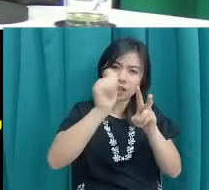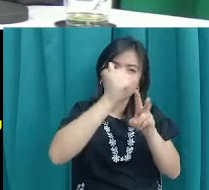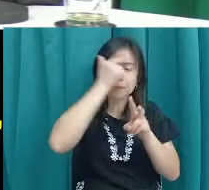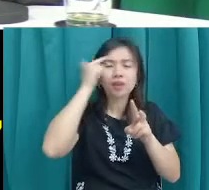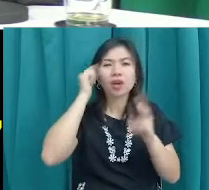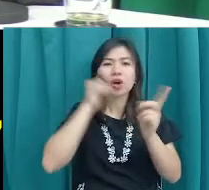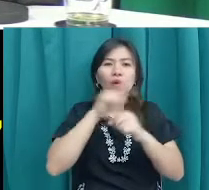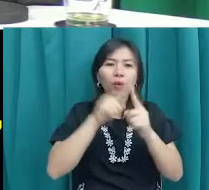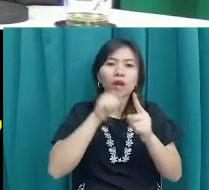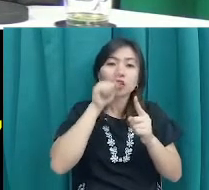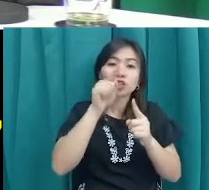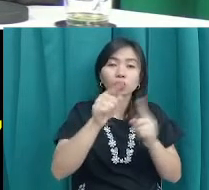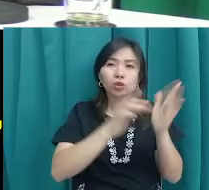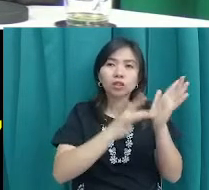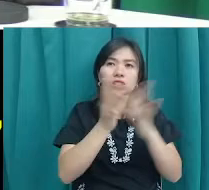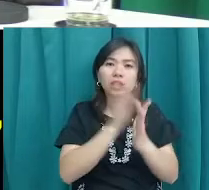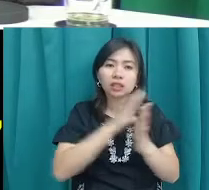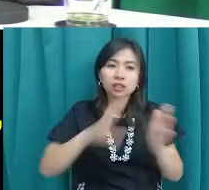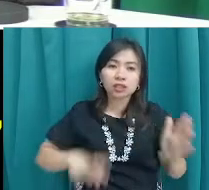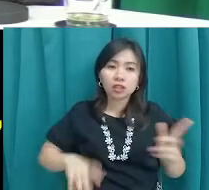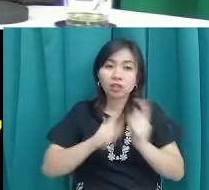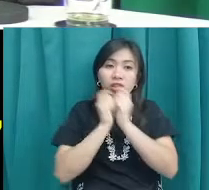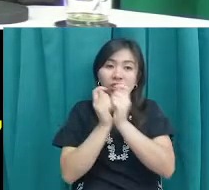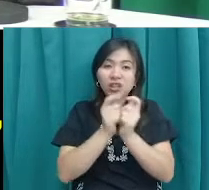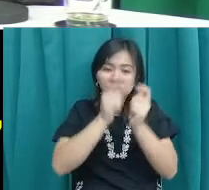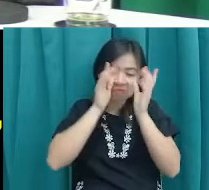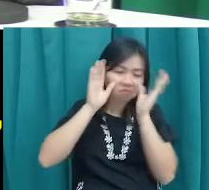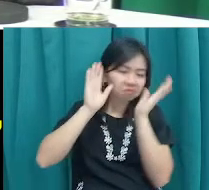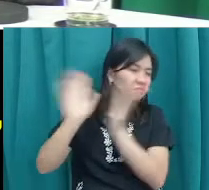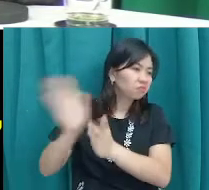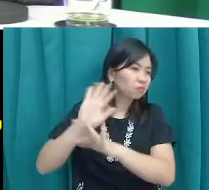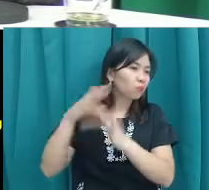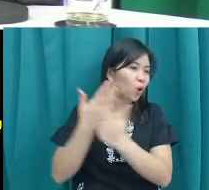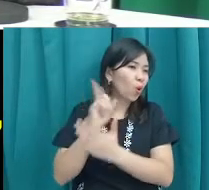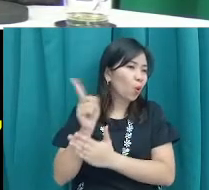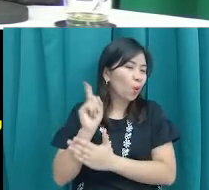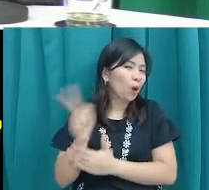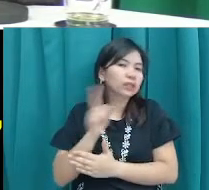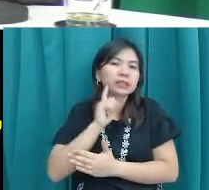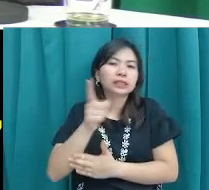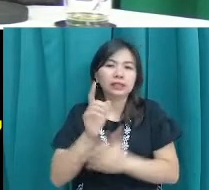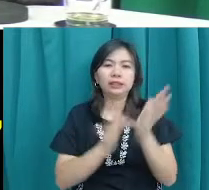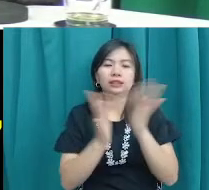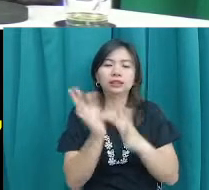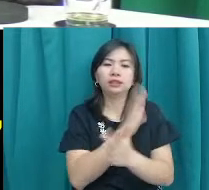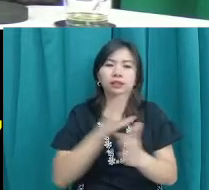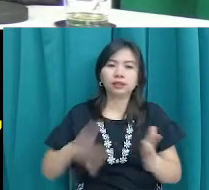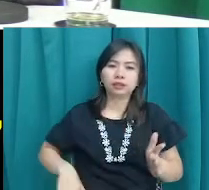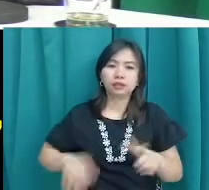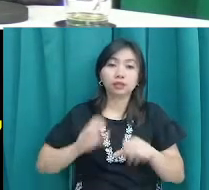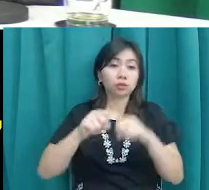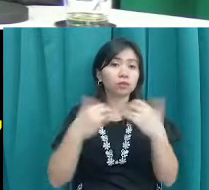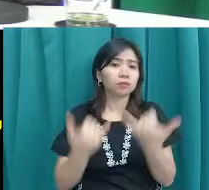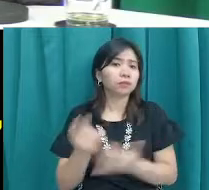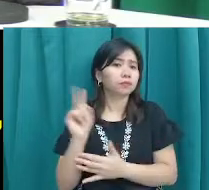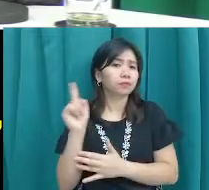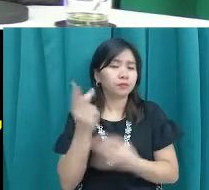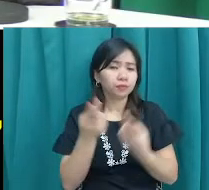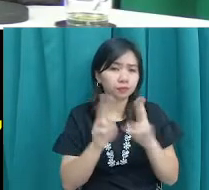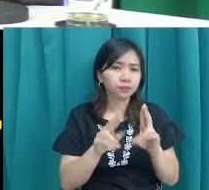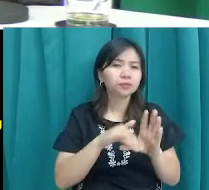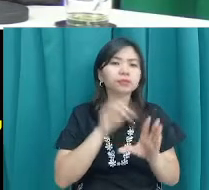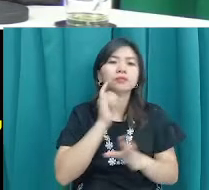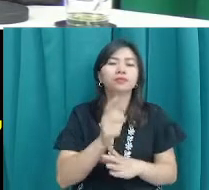Jesucristo, binabaliwala mo ang lahat ng sinasabi niya sa iyo. You see that? Kaya ngayon, ano nangyari? Sabi dito ni